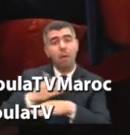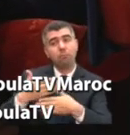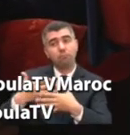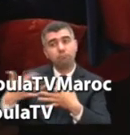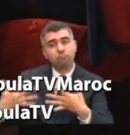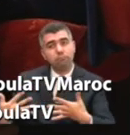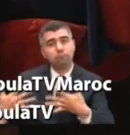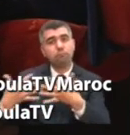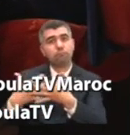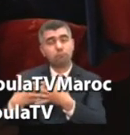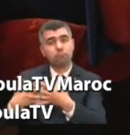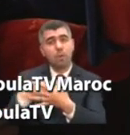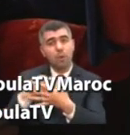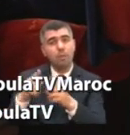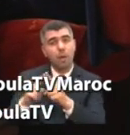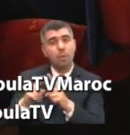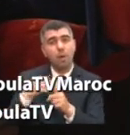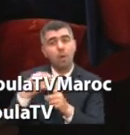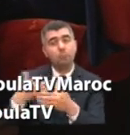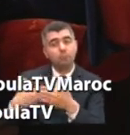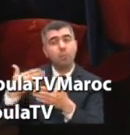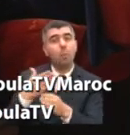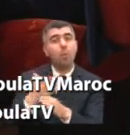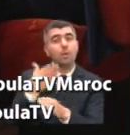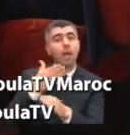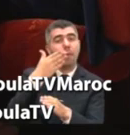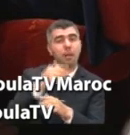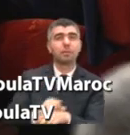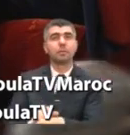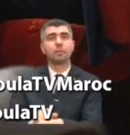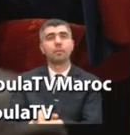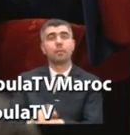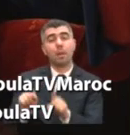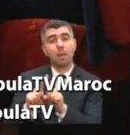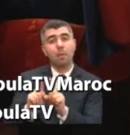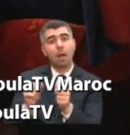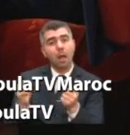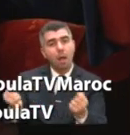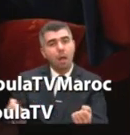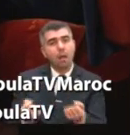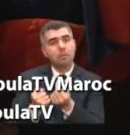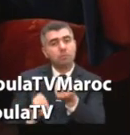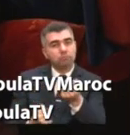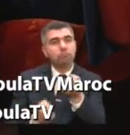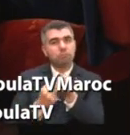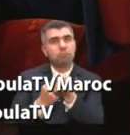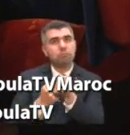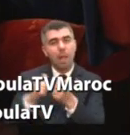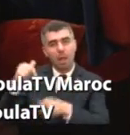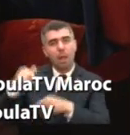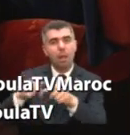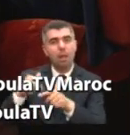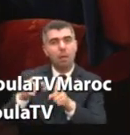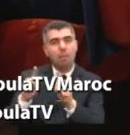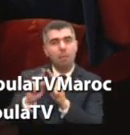هي مشكلة ديال الأجيال متعاقبة. ناهيك على النهوض بمؤسسات التي